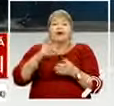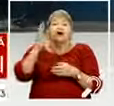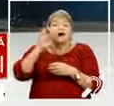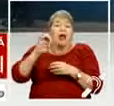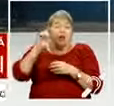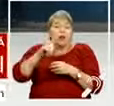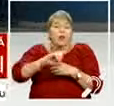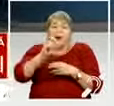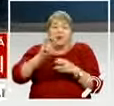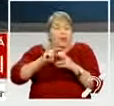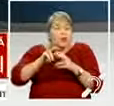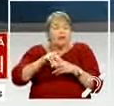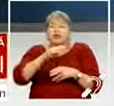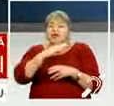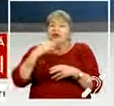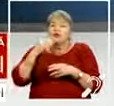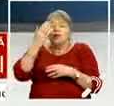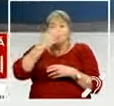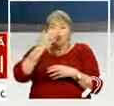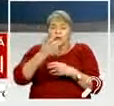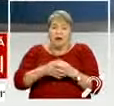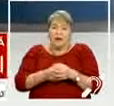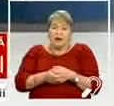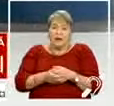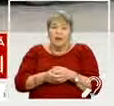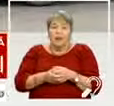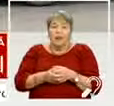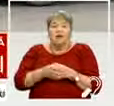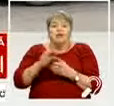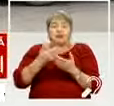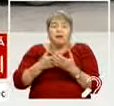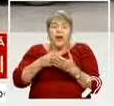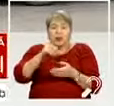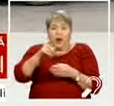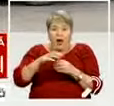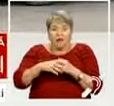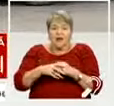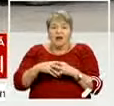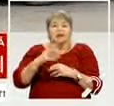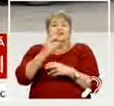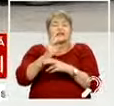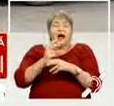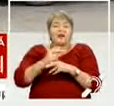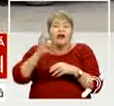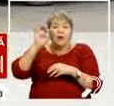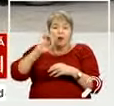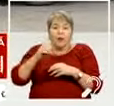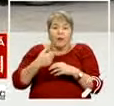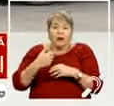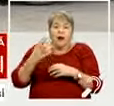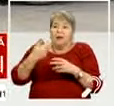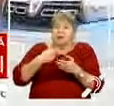produc suficientă motorină pentru a asigura necesarul de consum și tocmai de aceea statele europene sunt nevoite să apeleze la importuri.